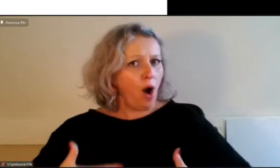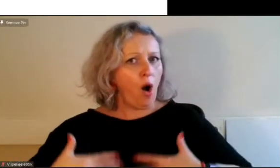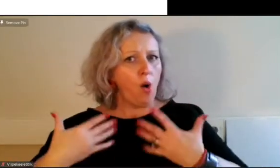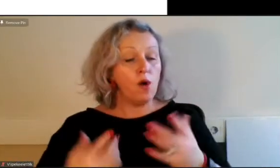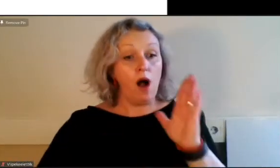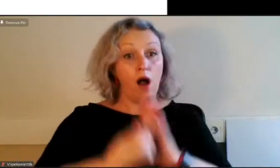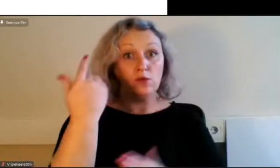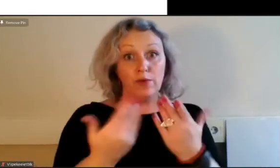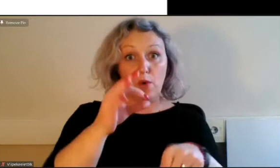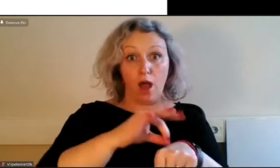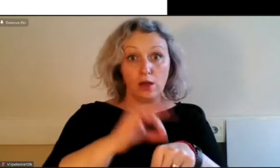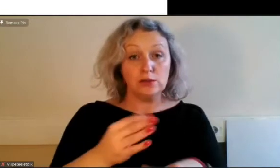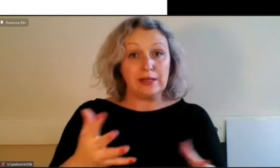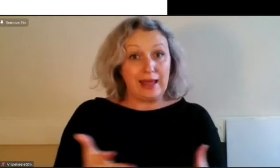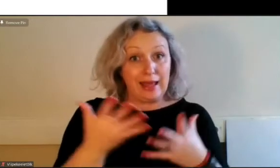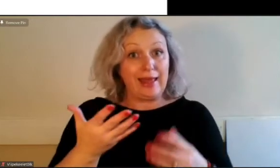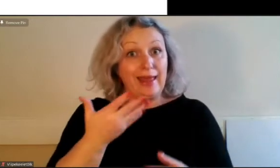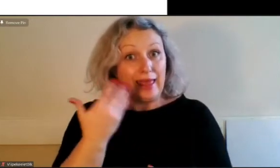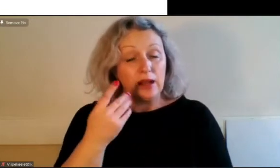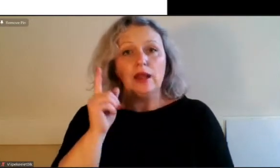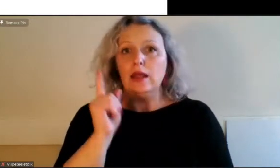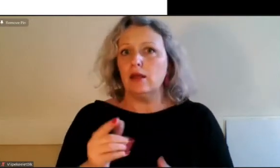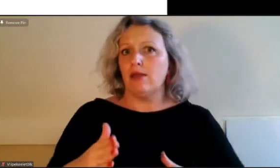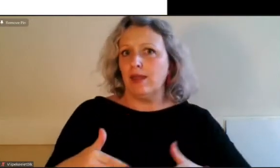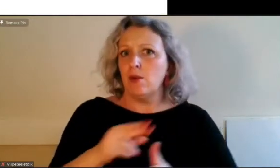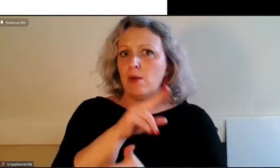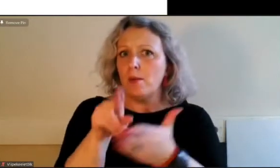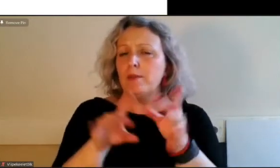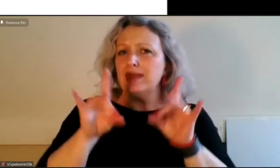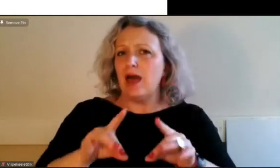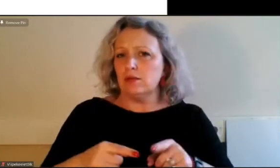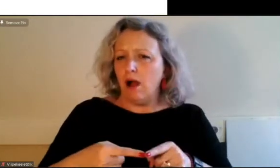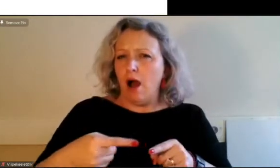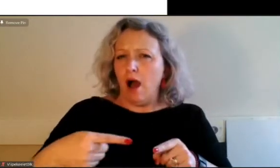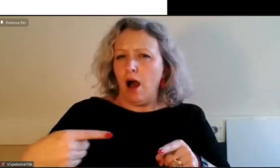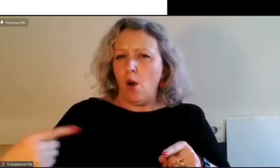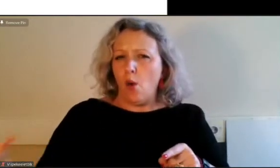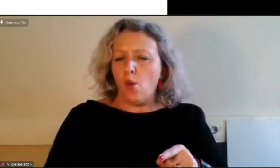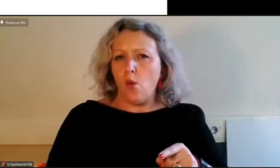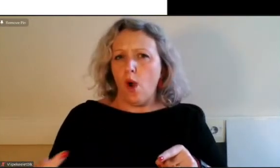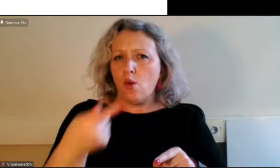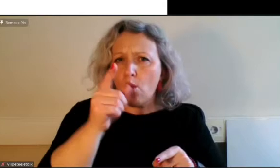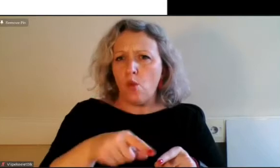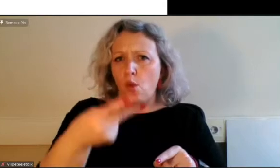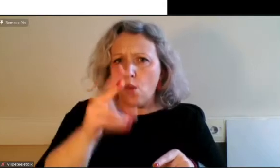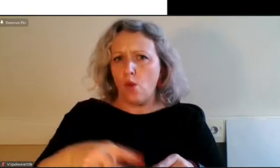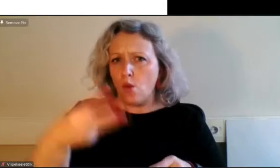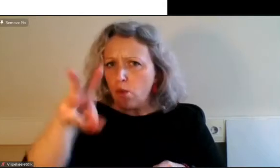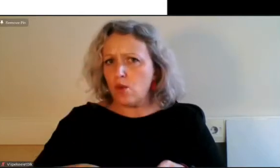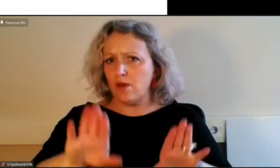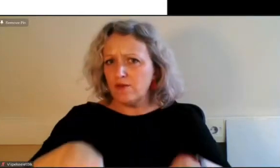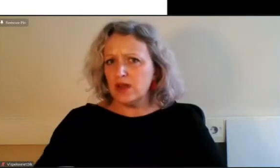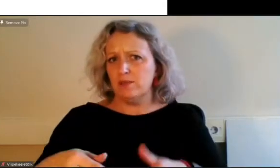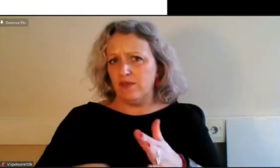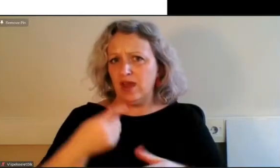sellest nii kergesti lahti nagu tavalisest köhast ja nohust, vaid mõnedel jääb see haigus pikalt püsima. Ka nendel,